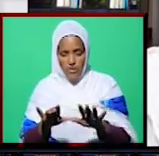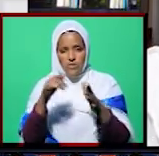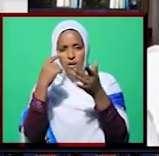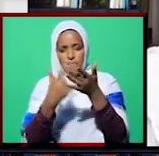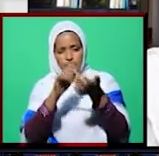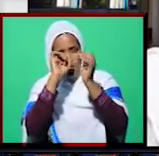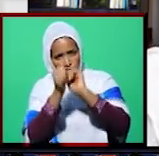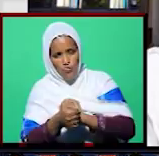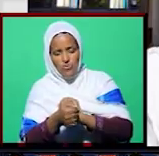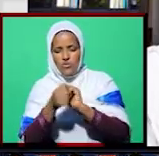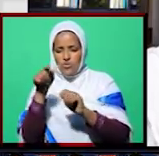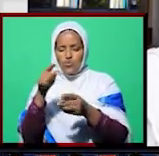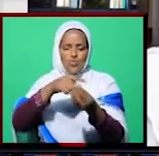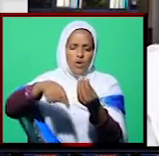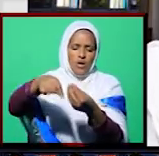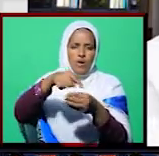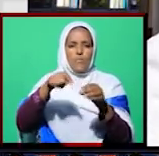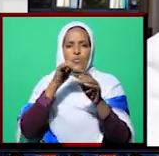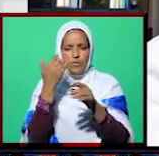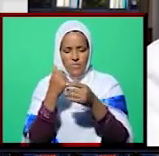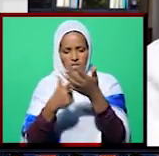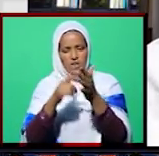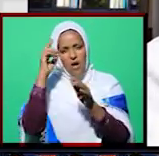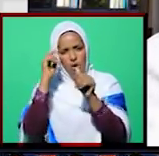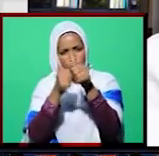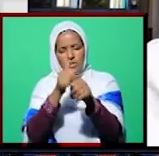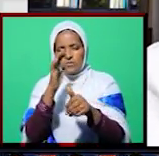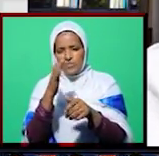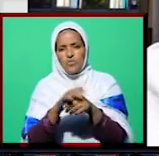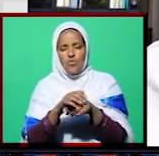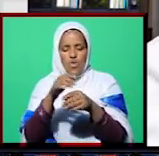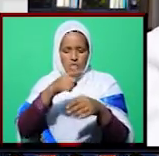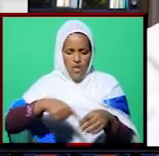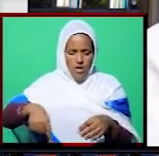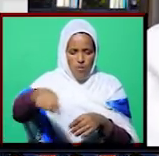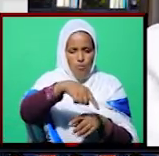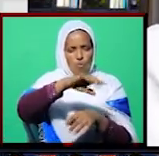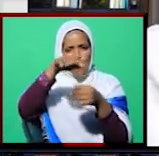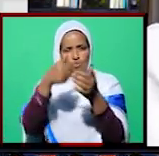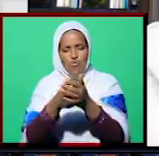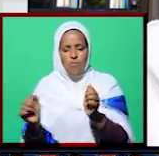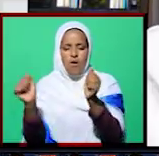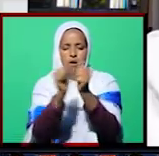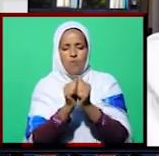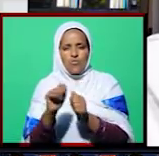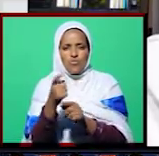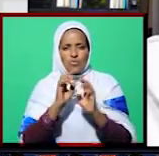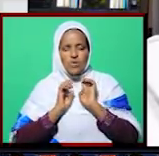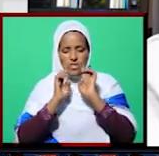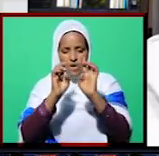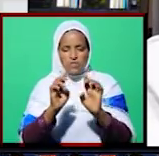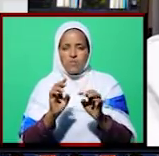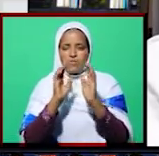ባለቤቱ ሲባርክላቸው ያንን ሲለውጥላቸው እነሱ ከበው ነበር ልክ ሐዋርያትን መስለን ከቦ ተከቦ ሁሉም ባንድ ላይ ሆኖ ነው